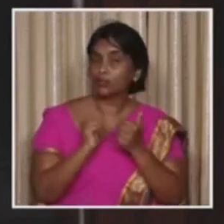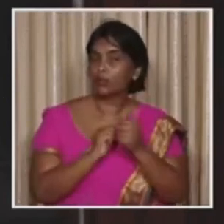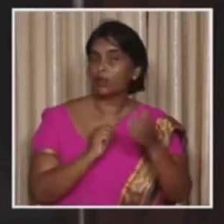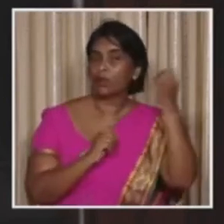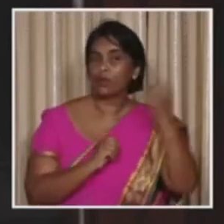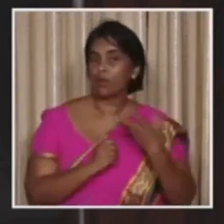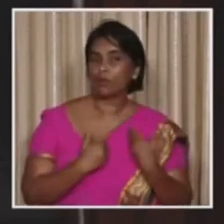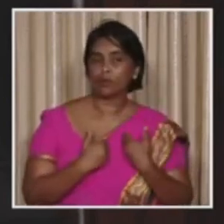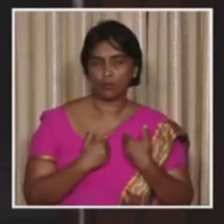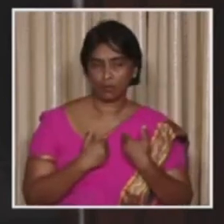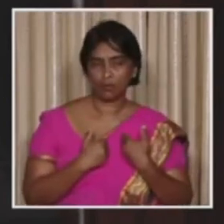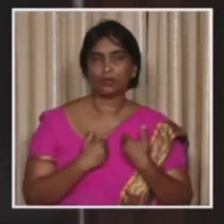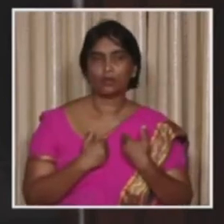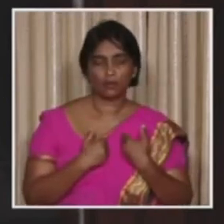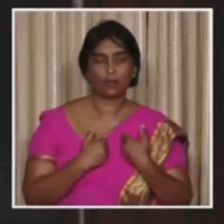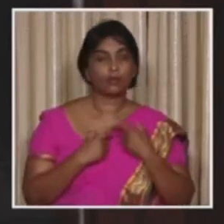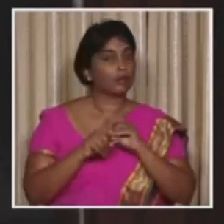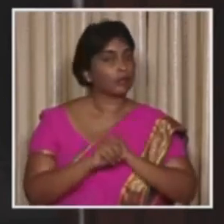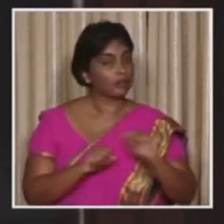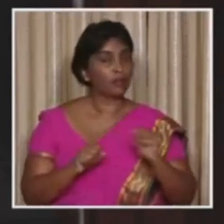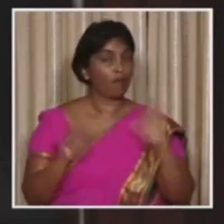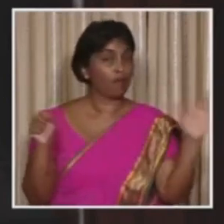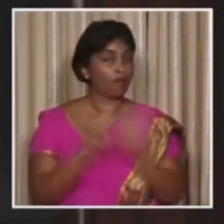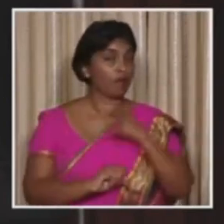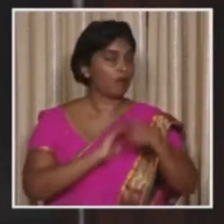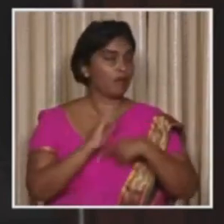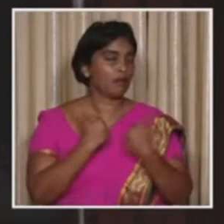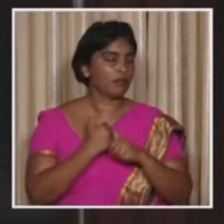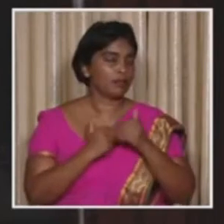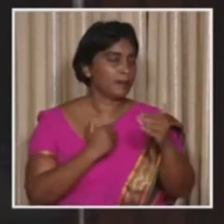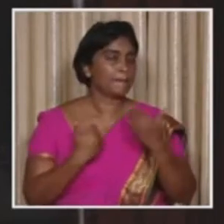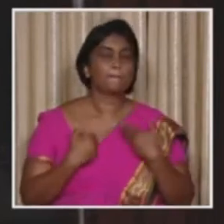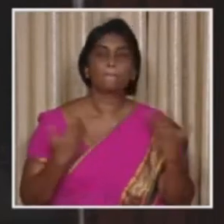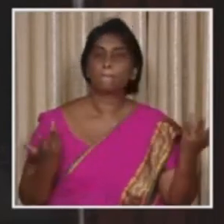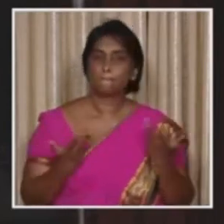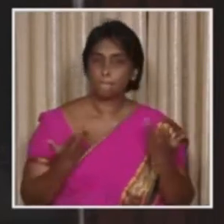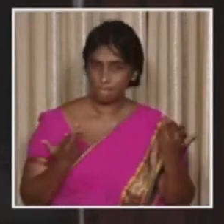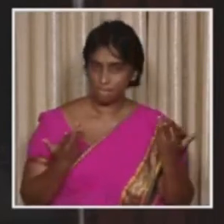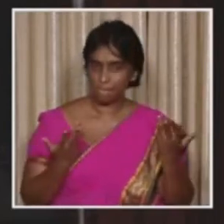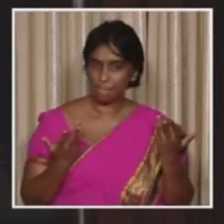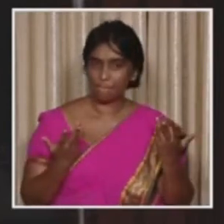මේ රටට? එහෙම නැතුව පිරිපුන් රටක් හදන්න අපිට හම්බෙන්නේ නැහැ.